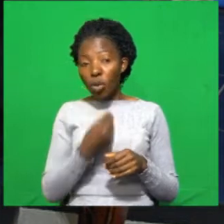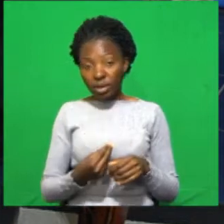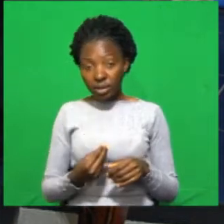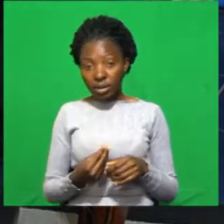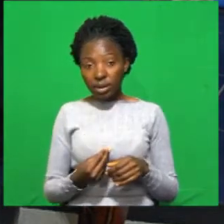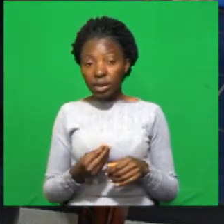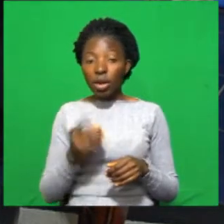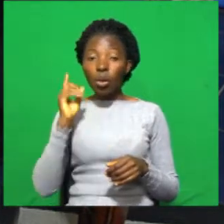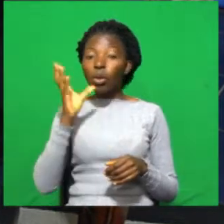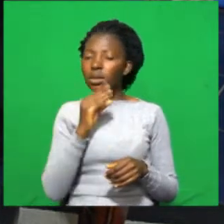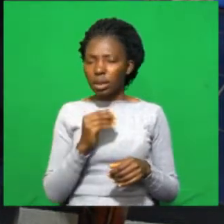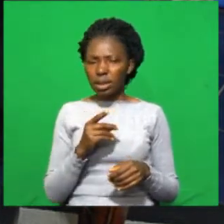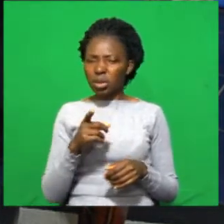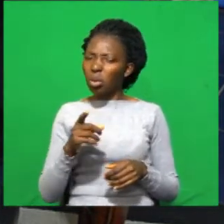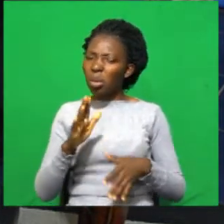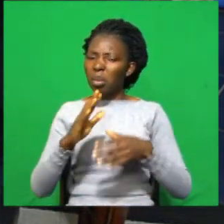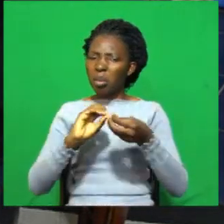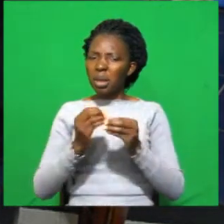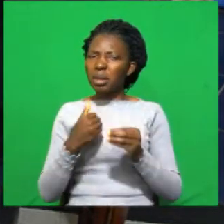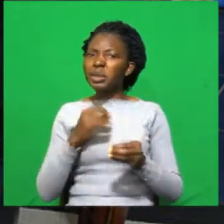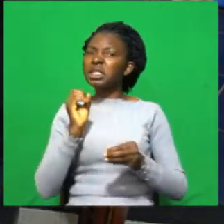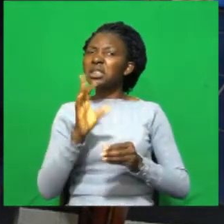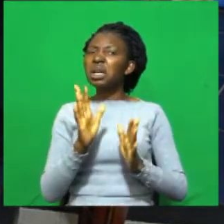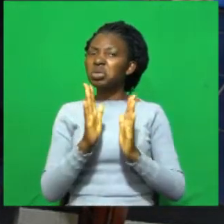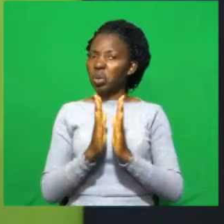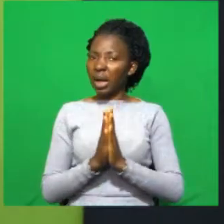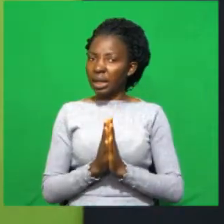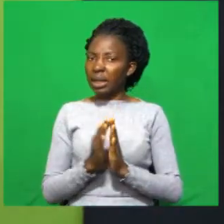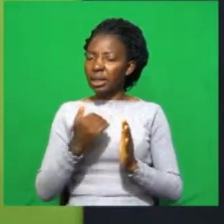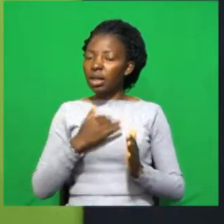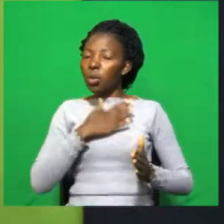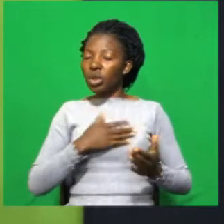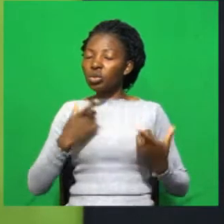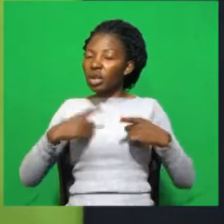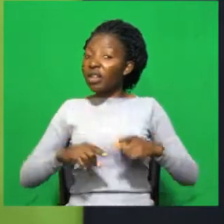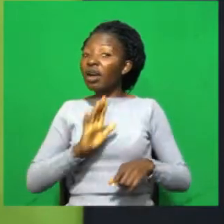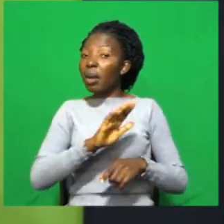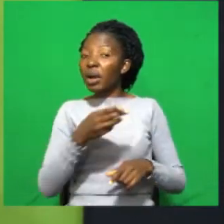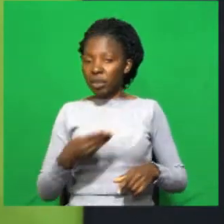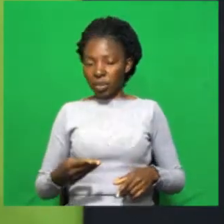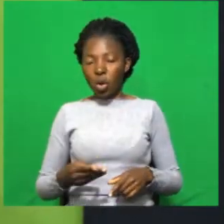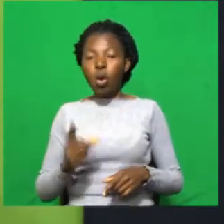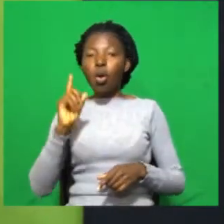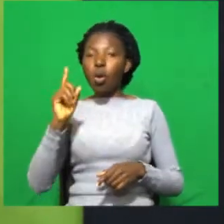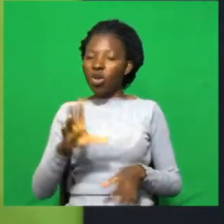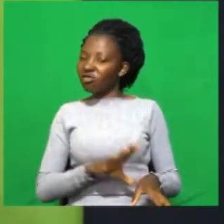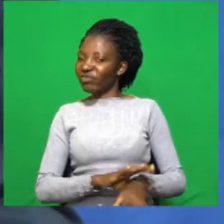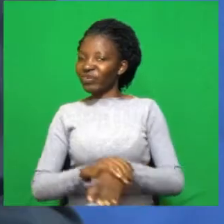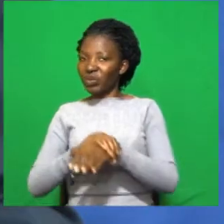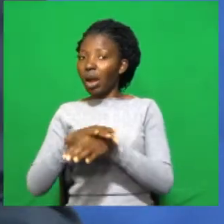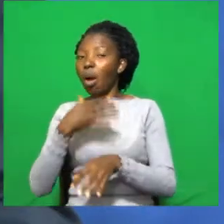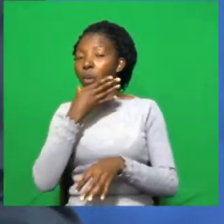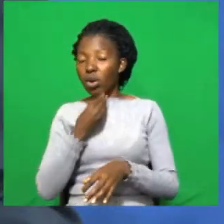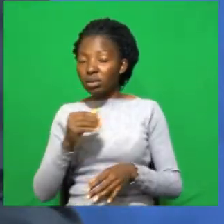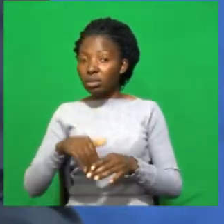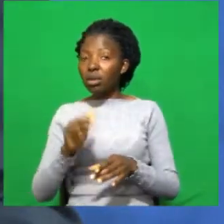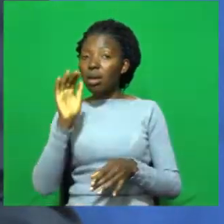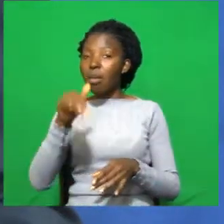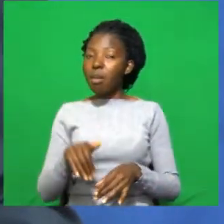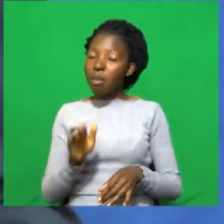naMwari ndivagadzirire nzvimbo tsvene kuti ndigare pakati penyu. Akaendwa naye mugomo. Ndobva